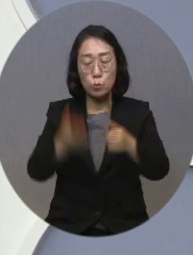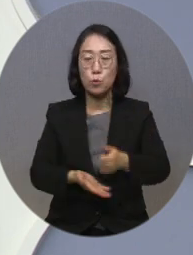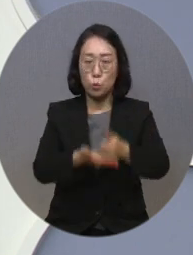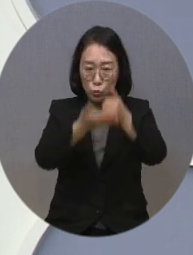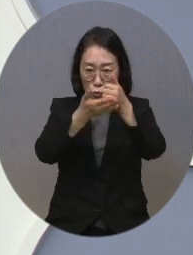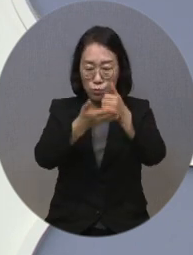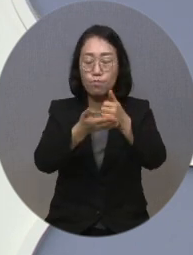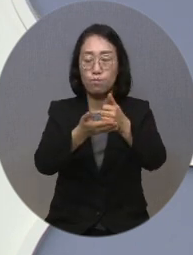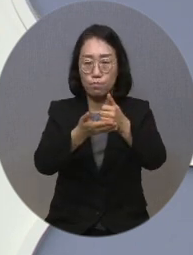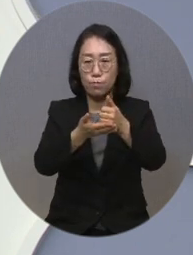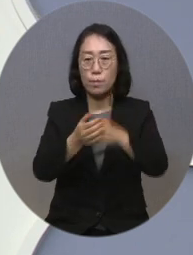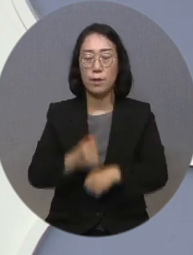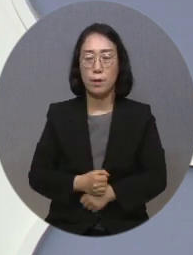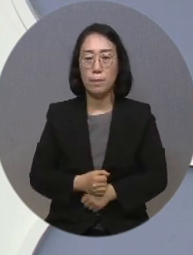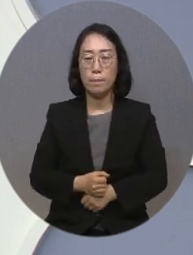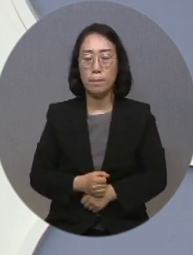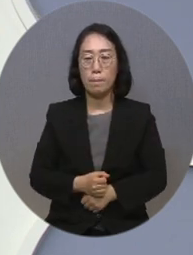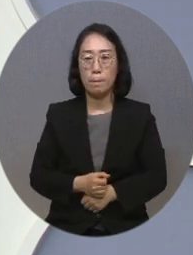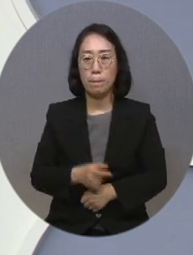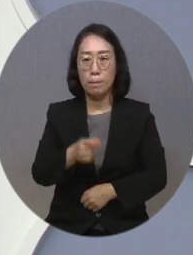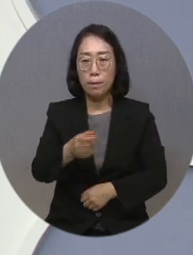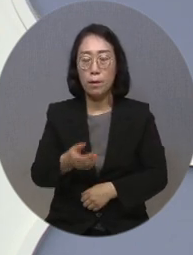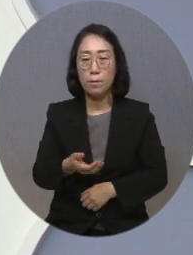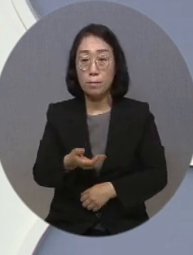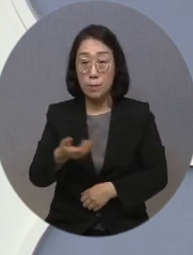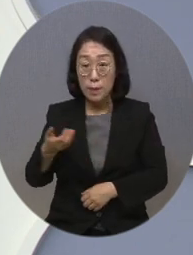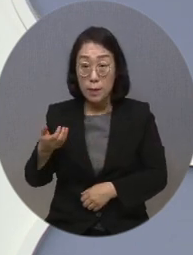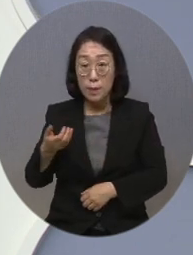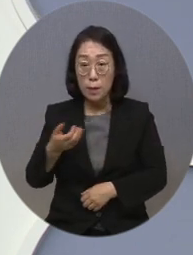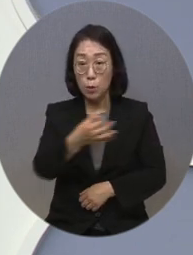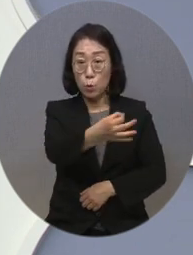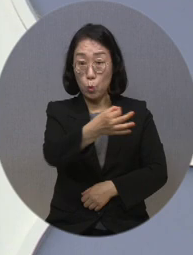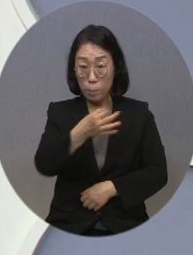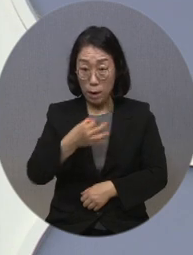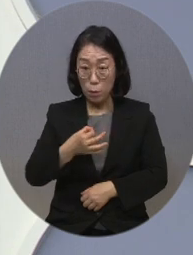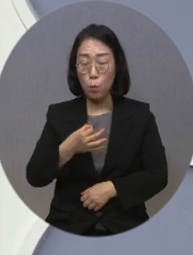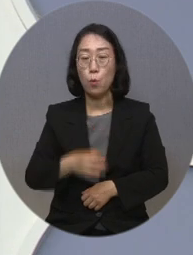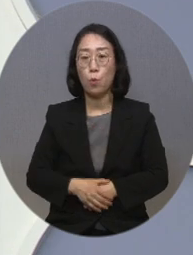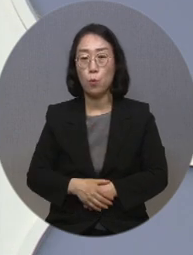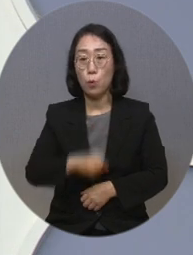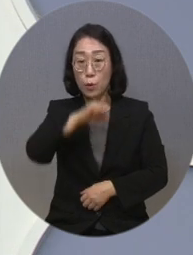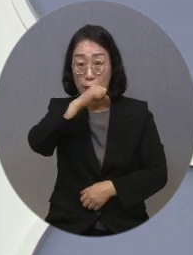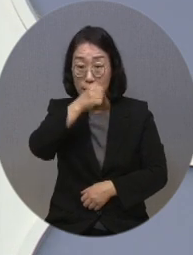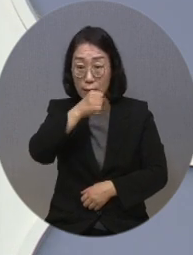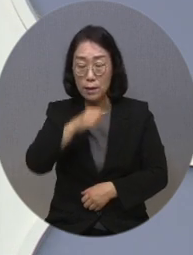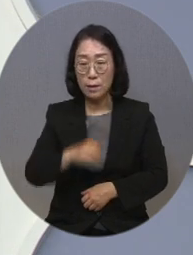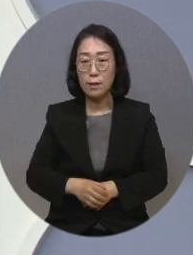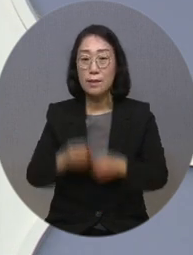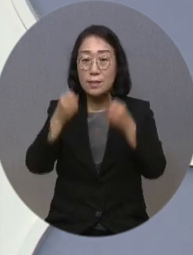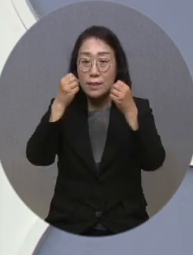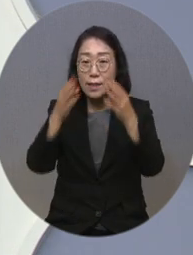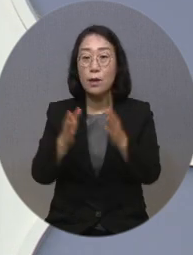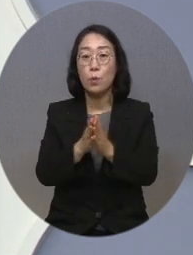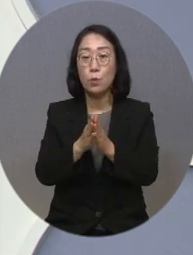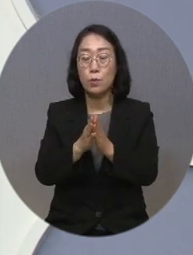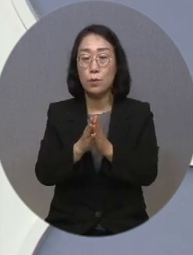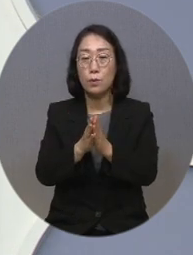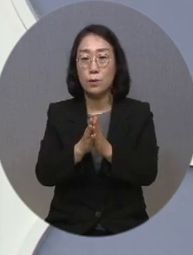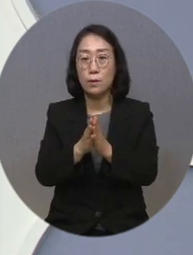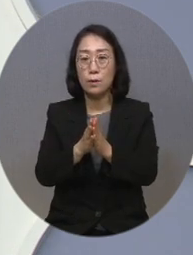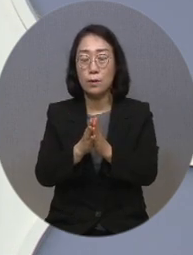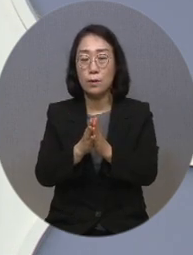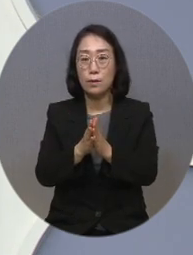그래서 이것이 그 예비비도 지급이 되고 그래서 그 소위 새로운 용산의 시대를